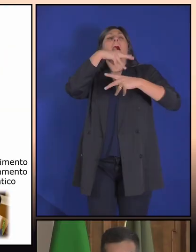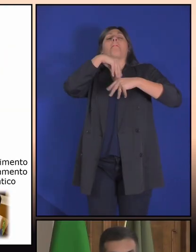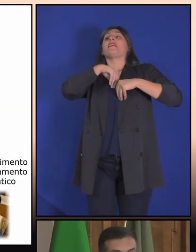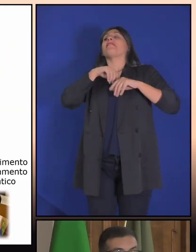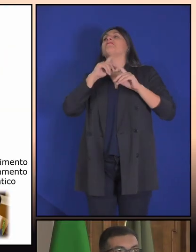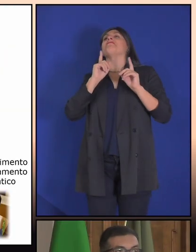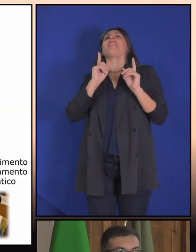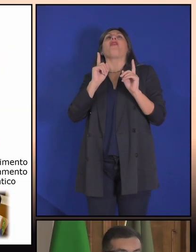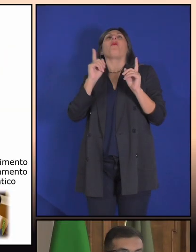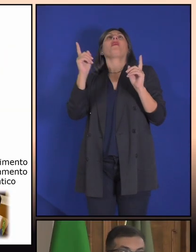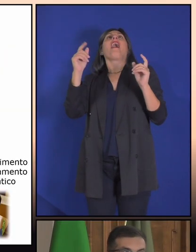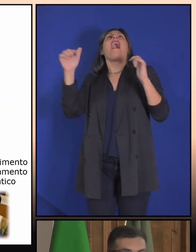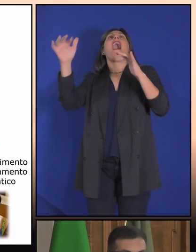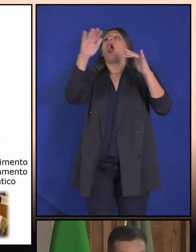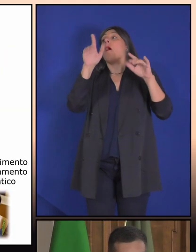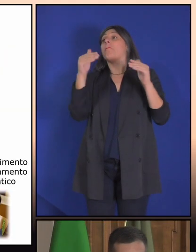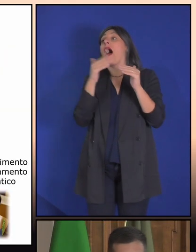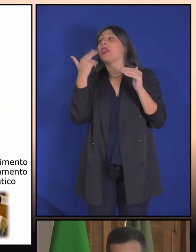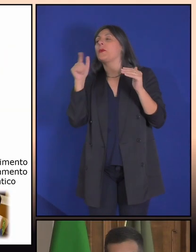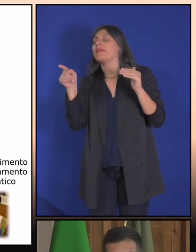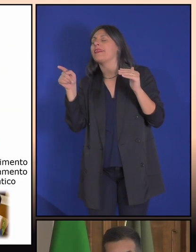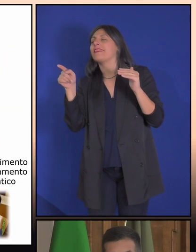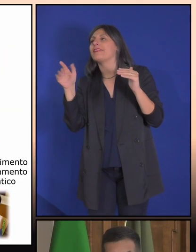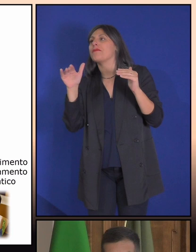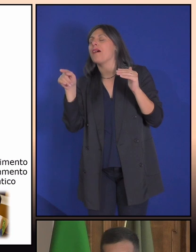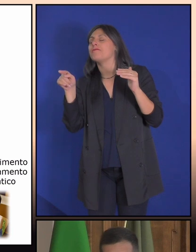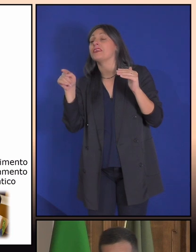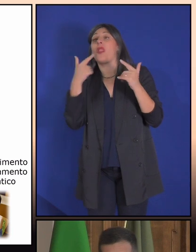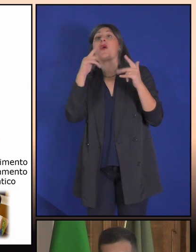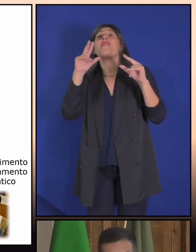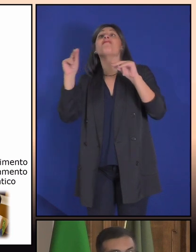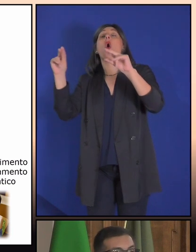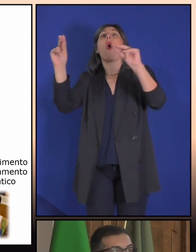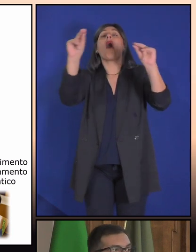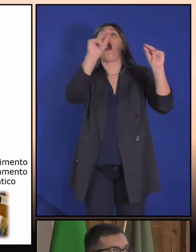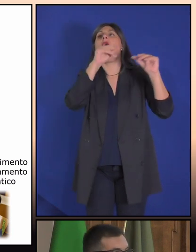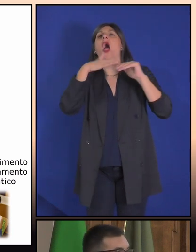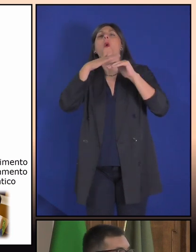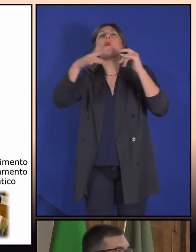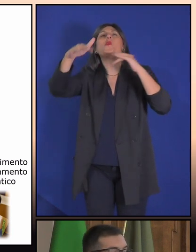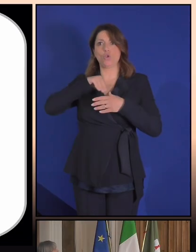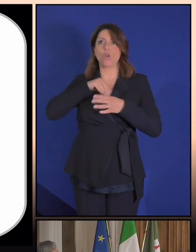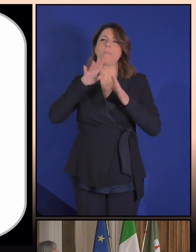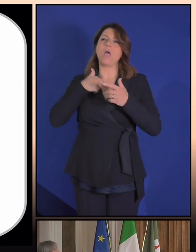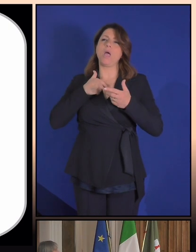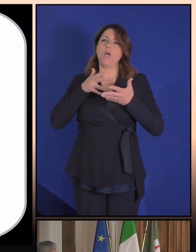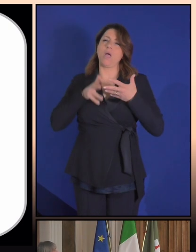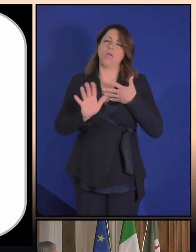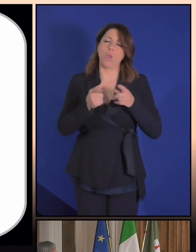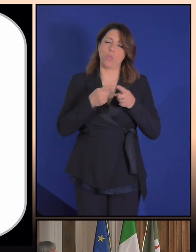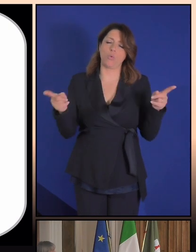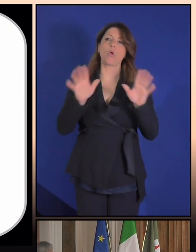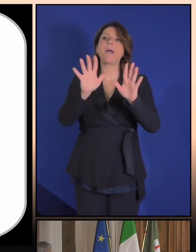alto livello. Nel convegno dell'Ente Nazionale Sordi anche una tavola rotonda sulla formazione universitaria in logopedia e sulle linee